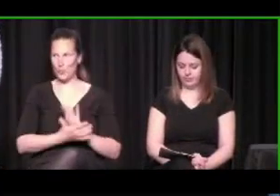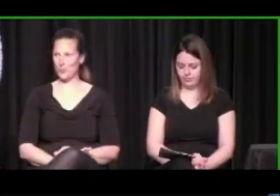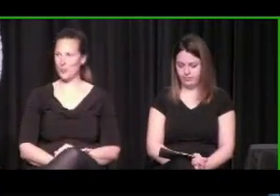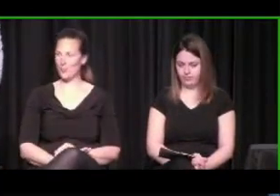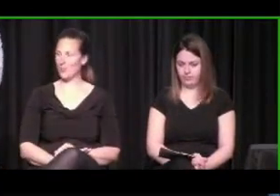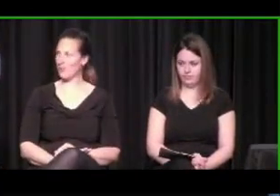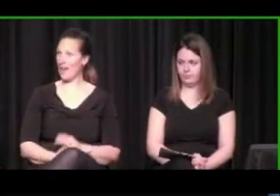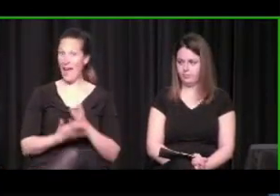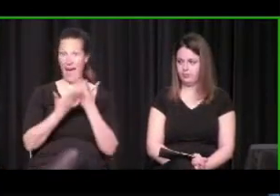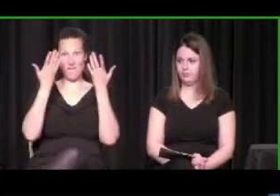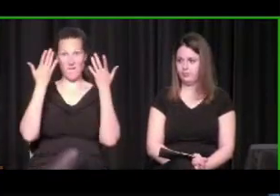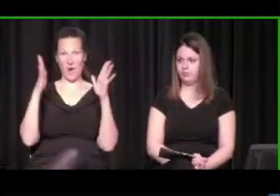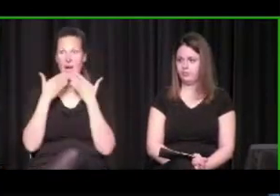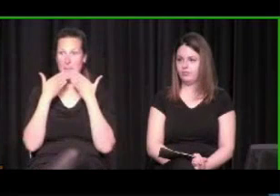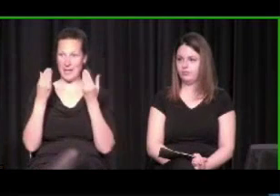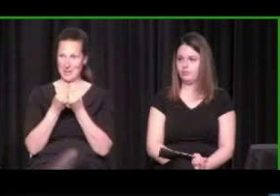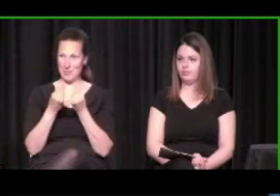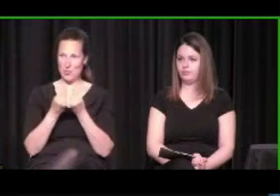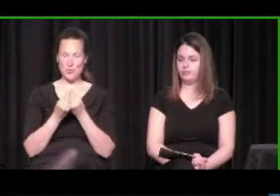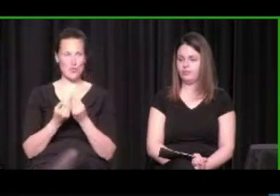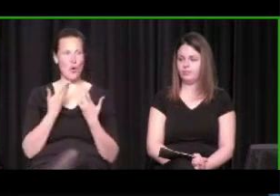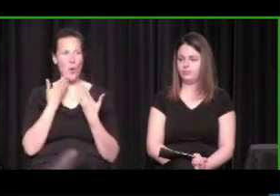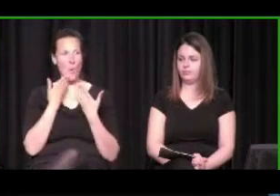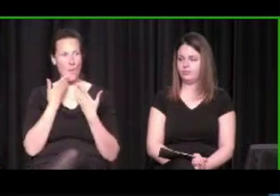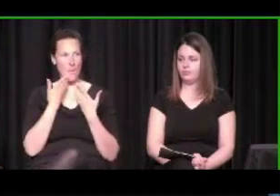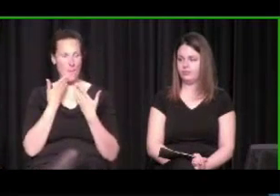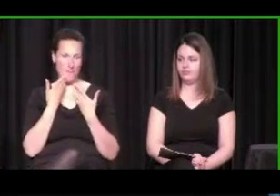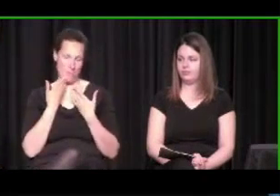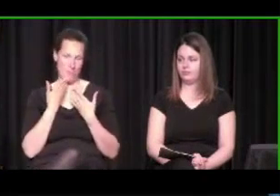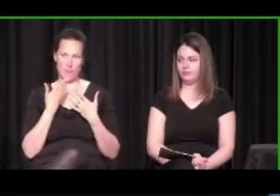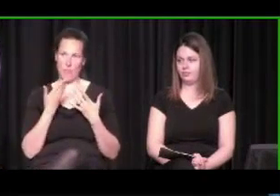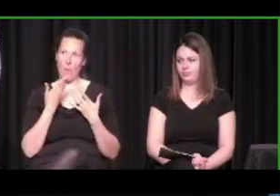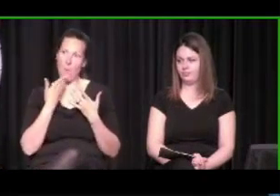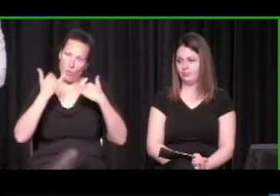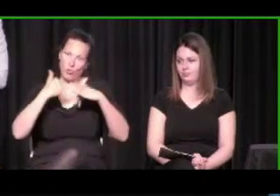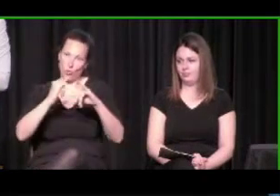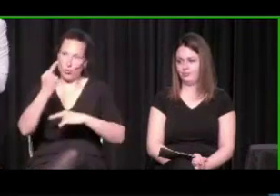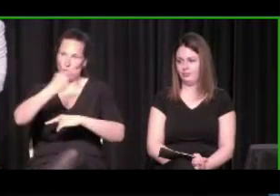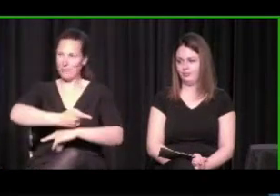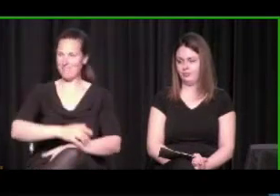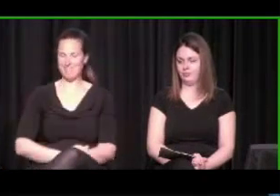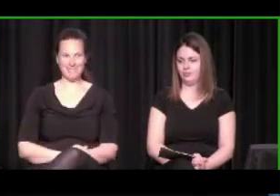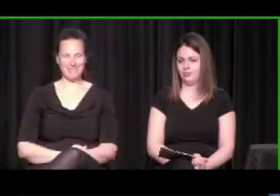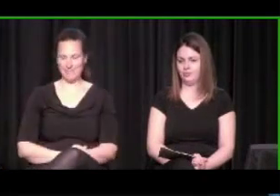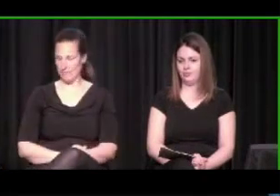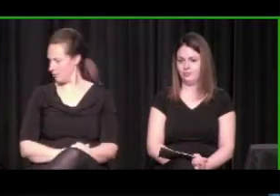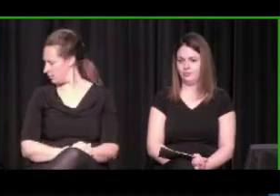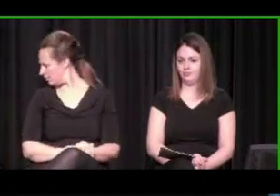question-là. Donc voilà, je vous remercie beaucoup, puis je vous souhaite une belle continuité de journée.